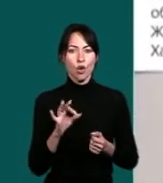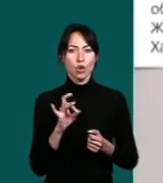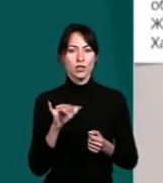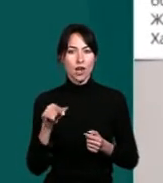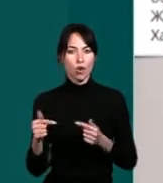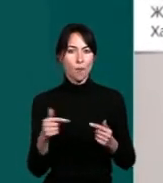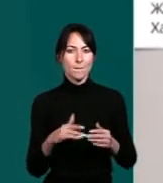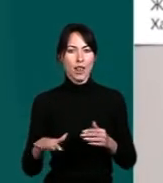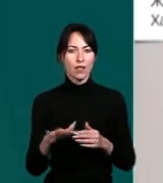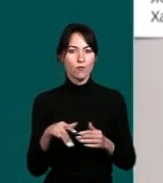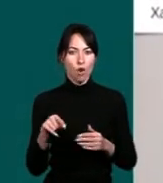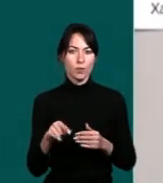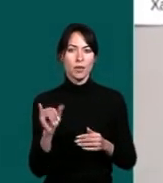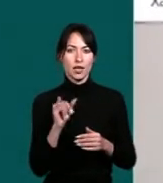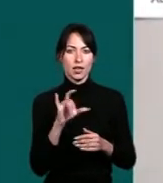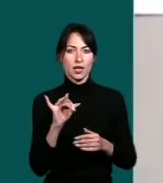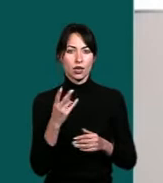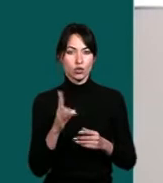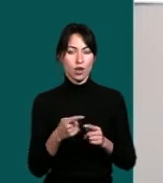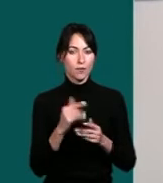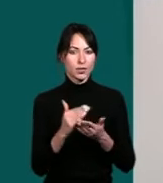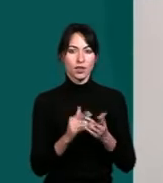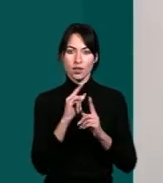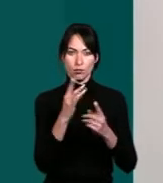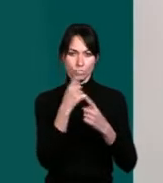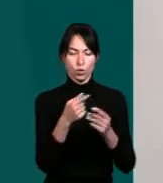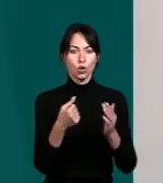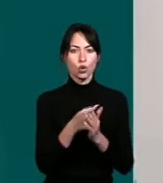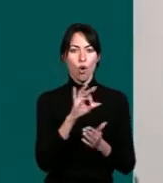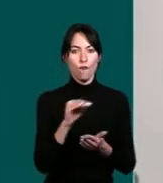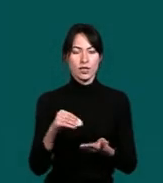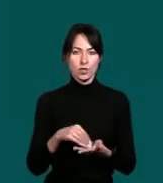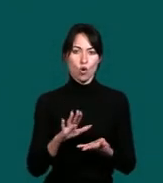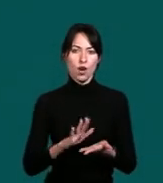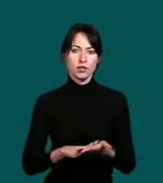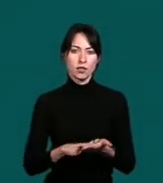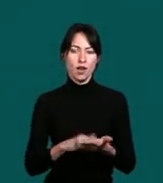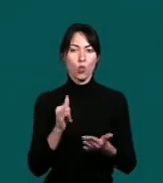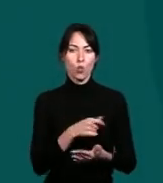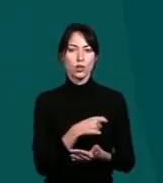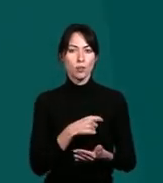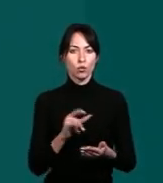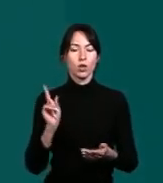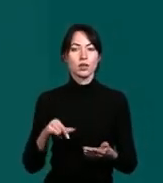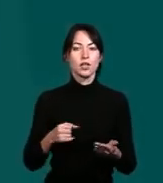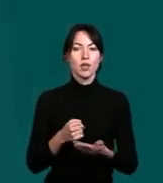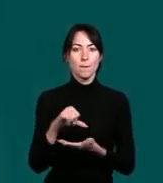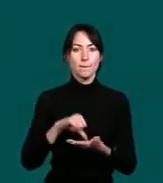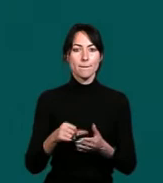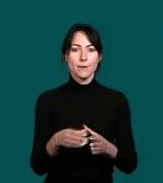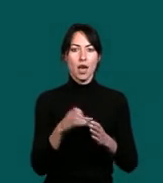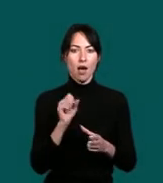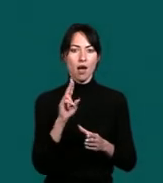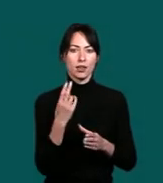опозиційної платформи Ірини Хижняк, ці дані не оприлюднюватимуть до офіційної реєстрації. У депутату висуваються і представники партії